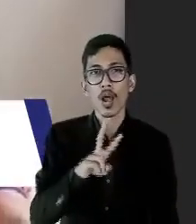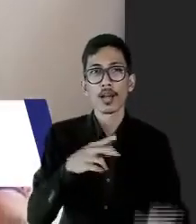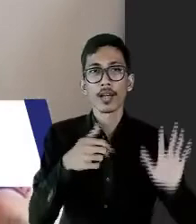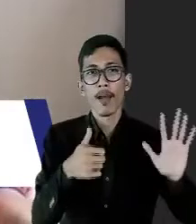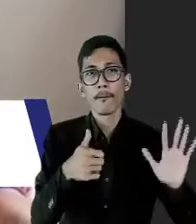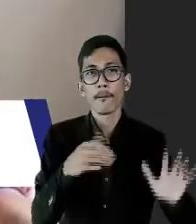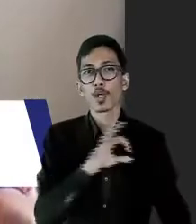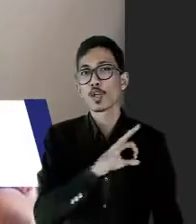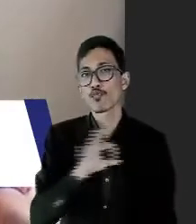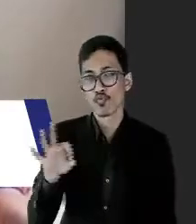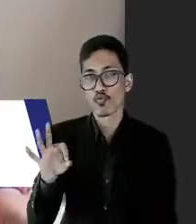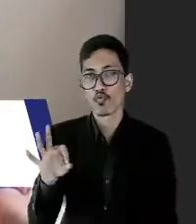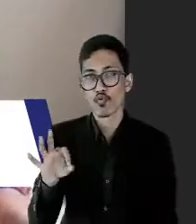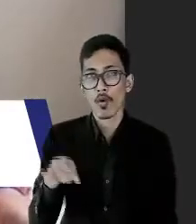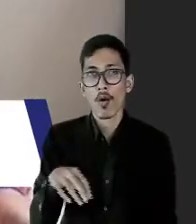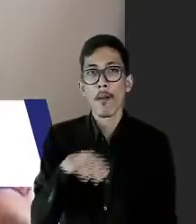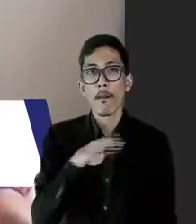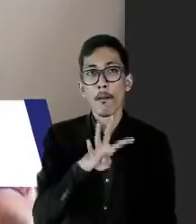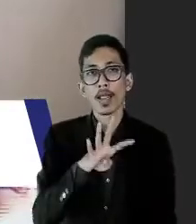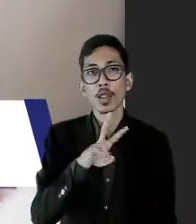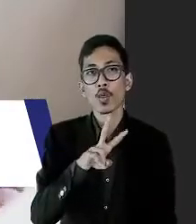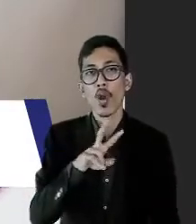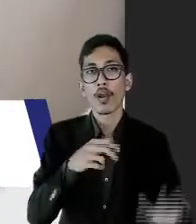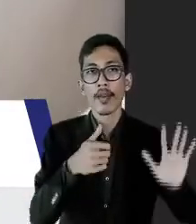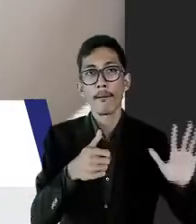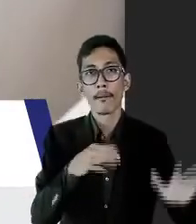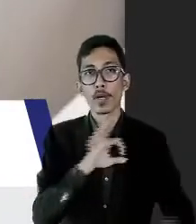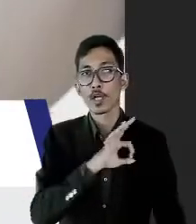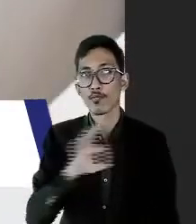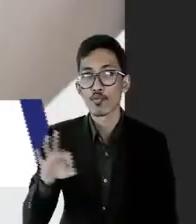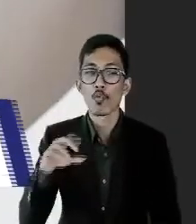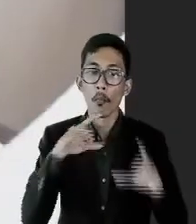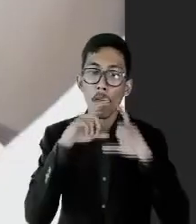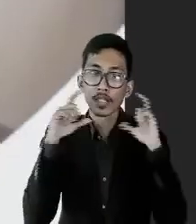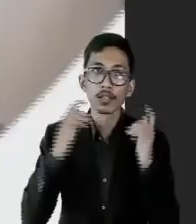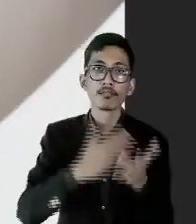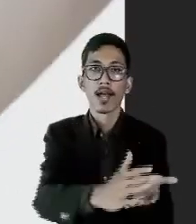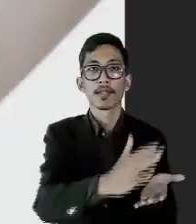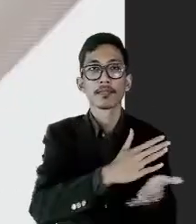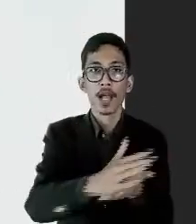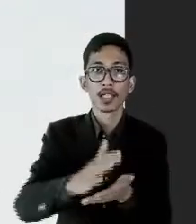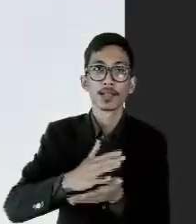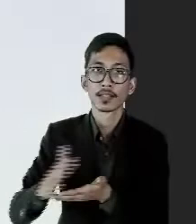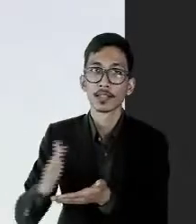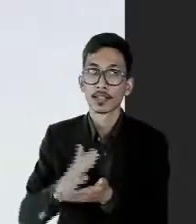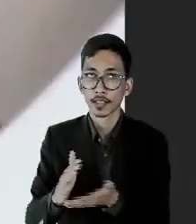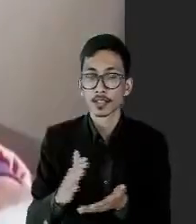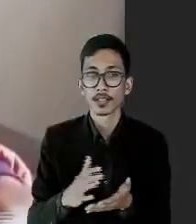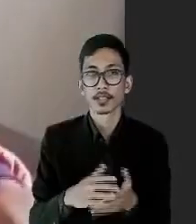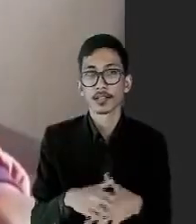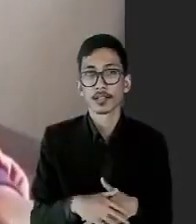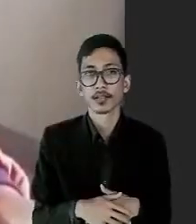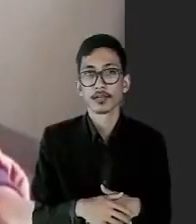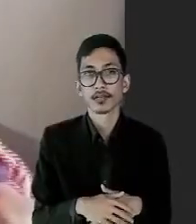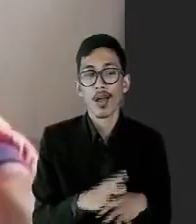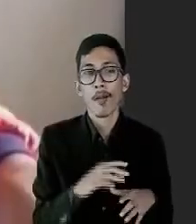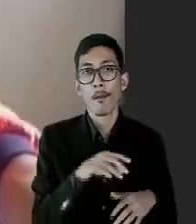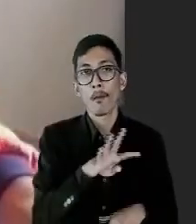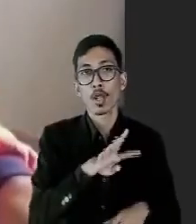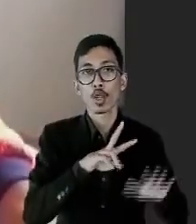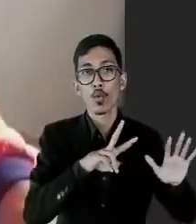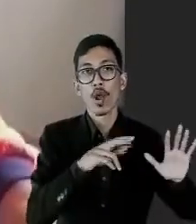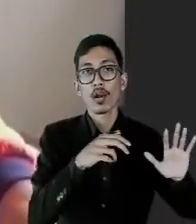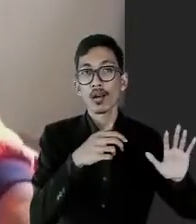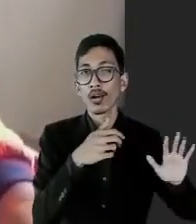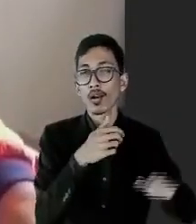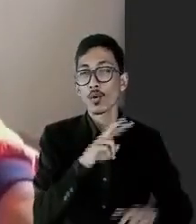ya, 426.000 masker. Sementara yang sudah beredar, yang sudah dibagikan oleh kurang